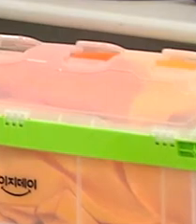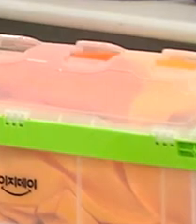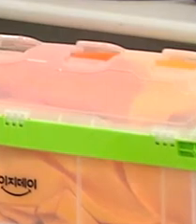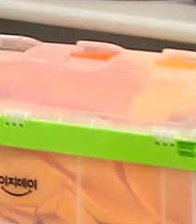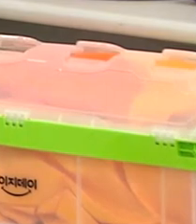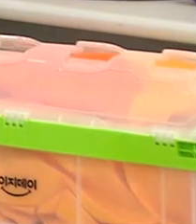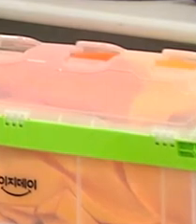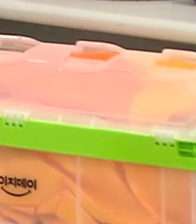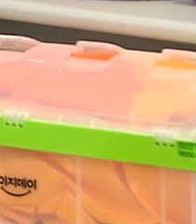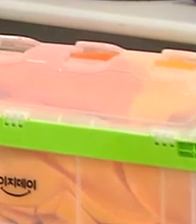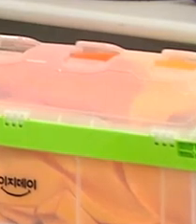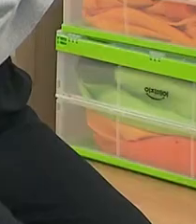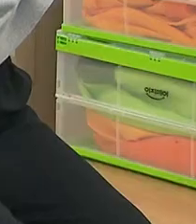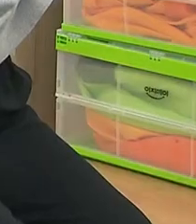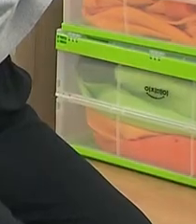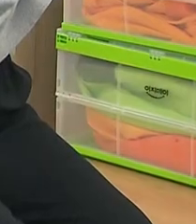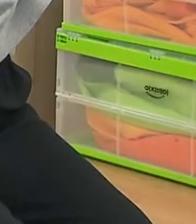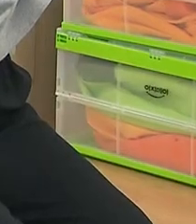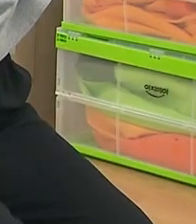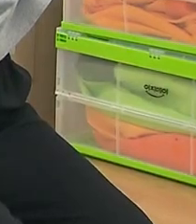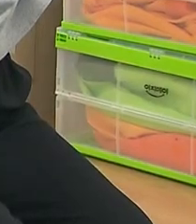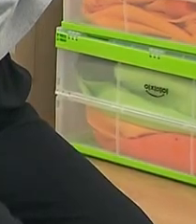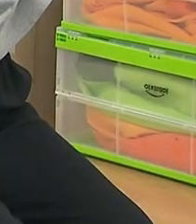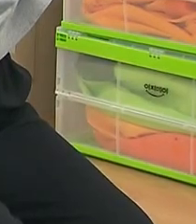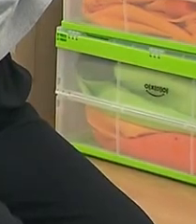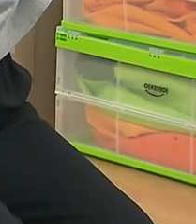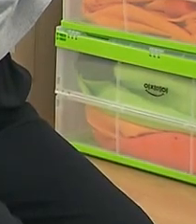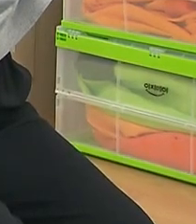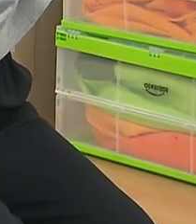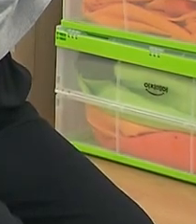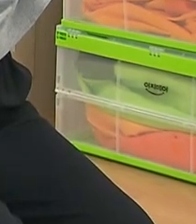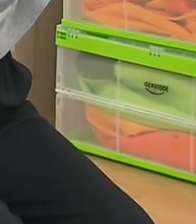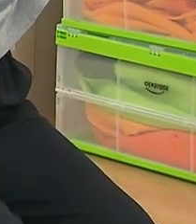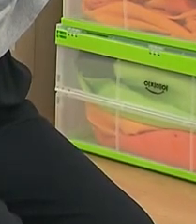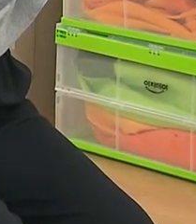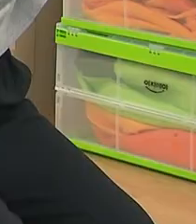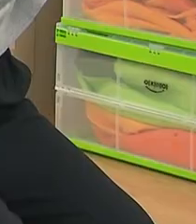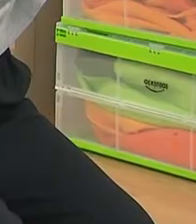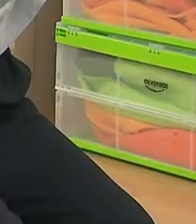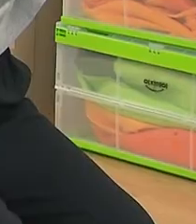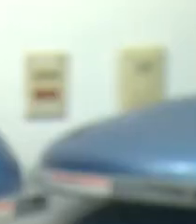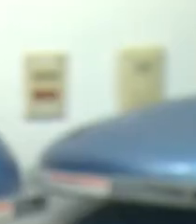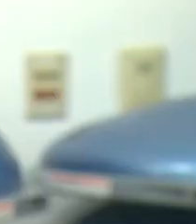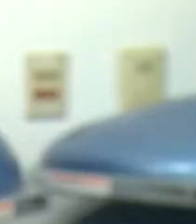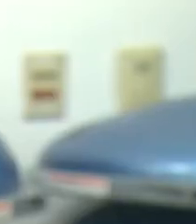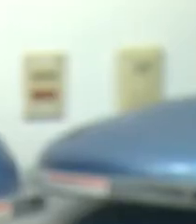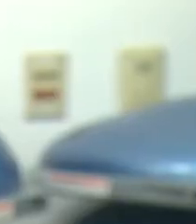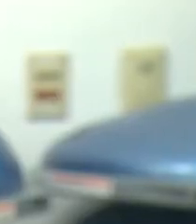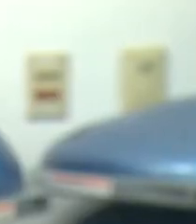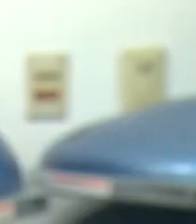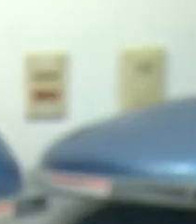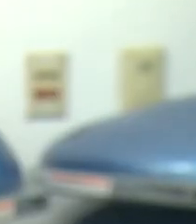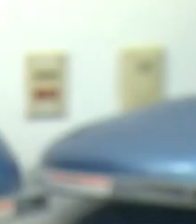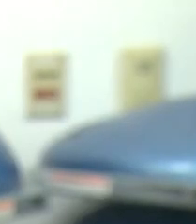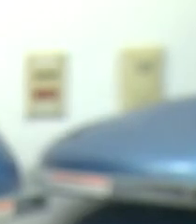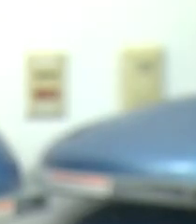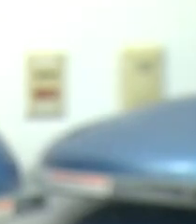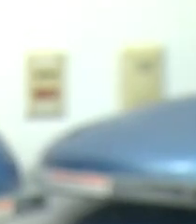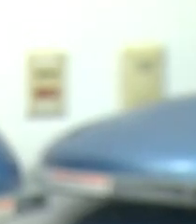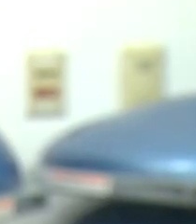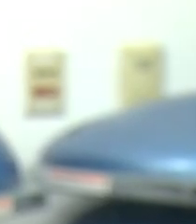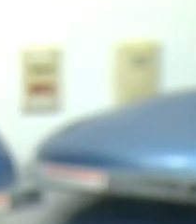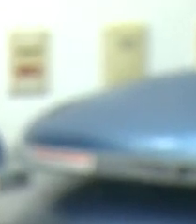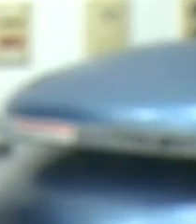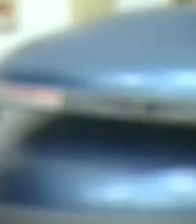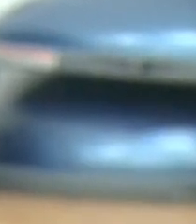숙여주면 척추 주변 코어 근육을 강화시켜줄 수 있습니다. 이 방금 말한 이 운동들 뭐 별것 아닌 것 같지만요. 만성